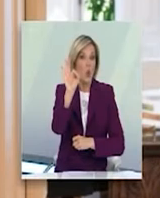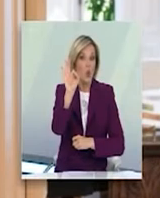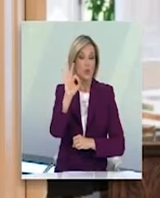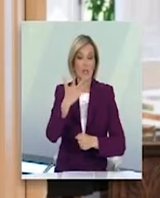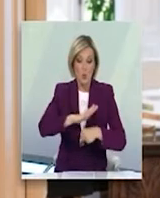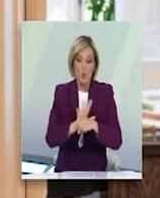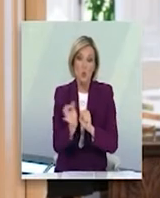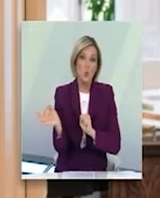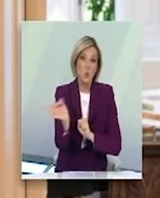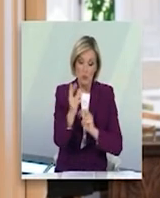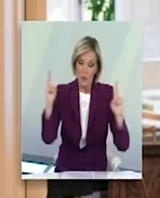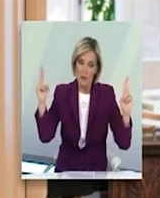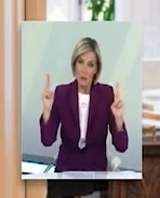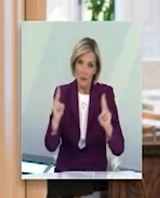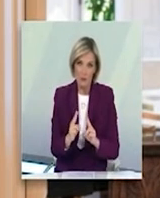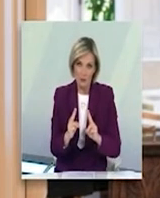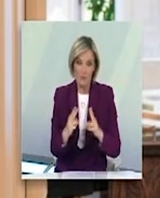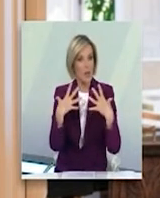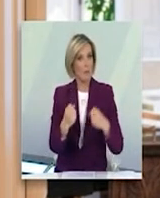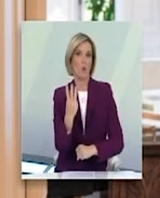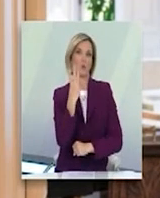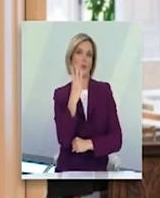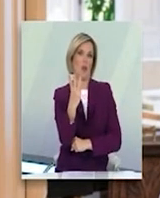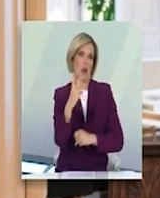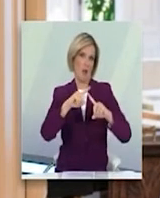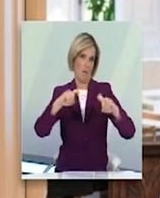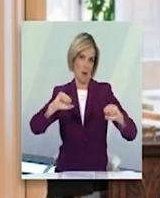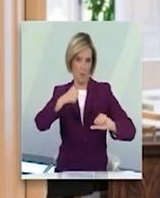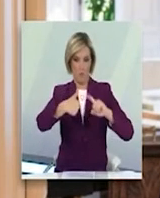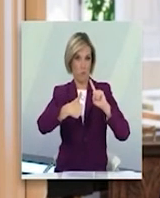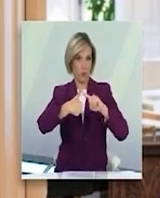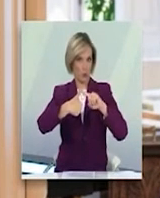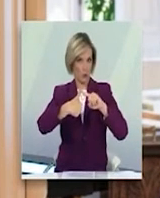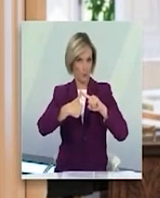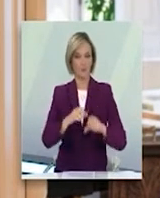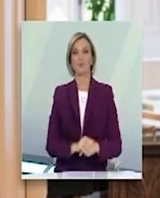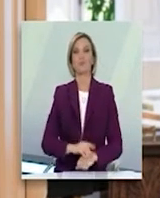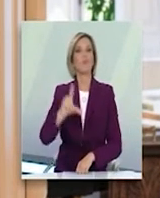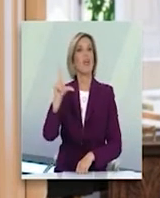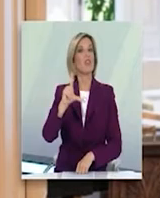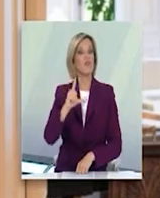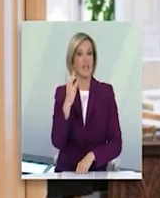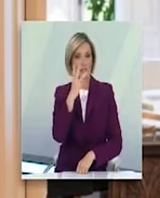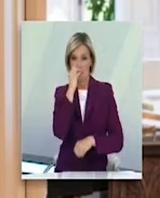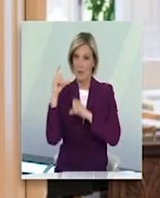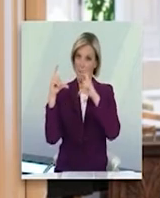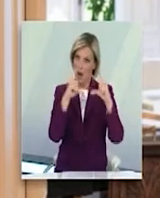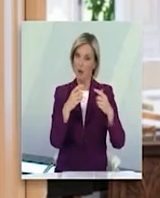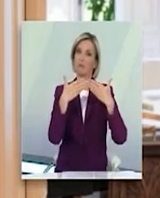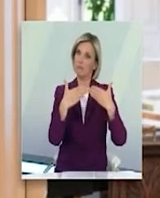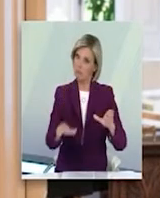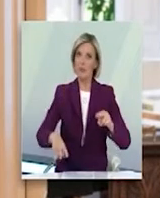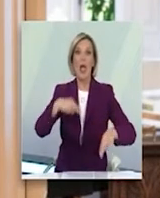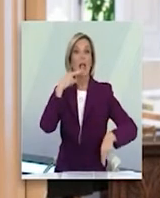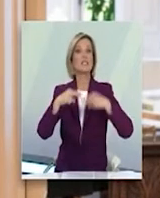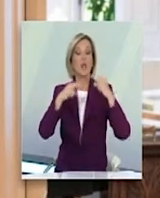ένα χρονοδιάγραμμα με τρεις σταθμούς. Πρώτον, την Δευτέρα 3 Μαΐου επαναλειτουργεί η